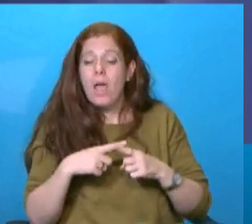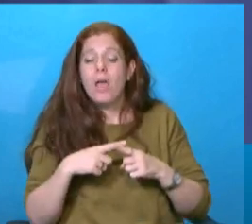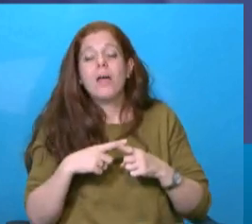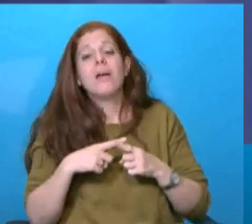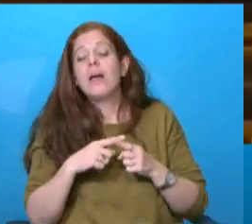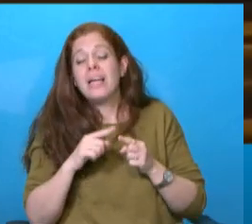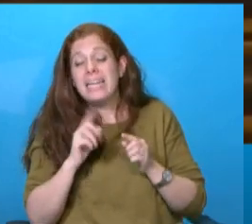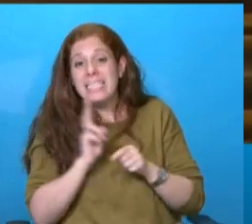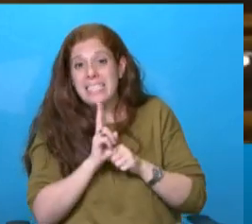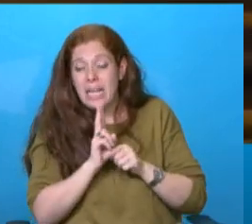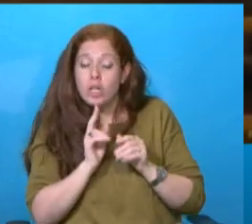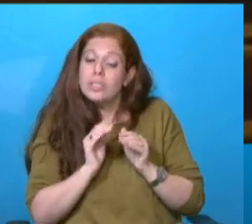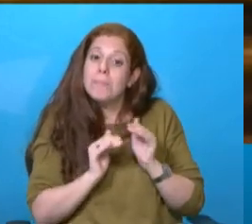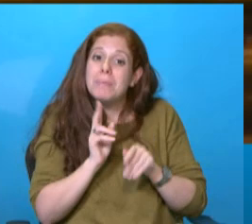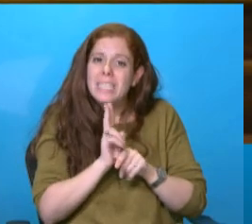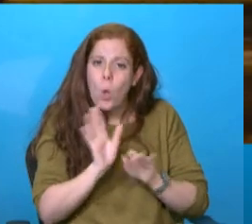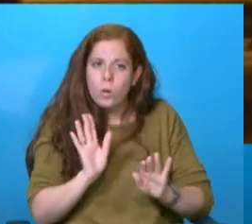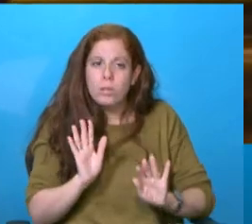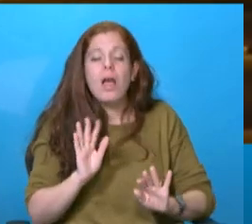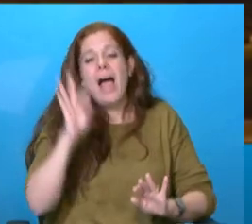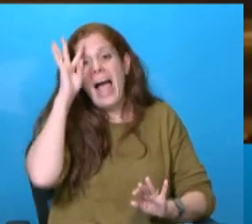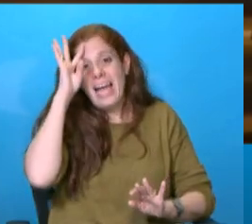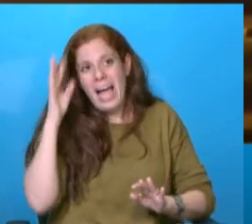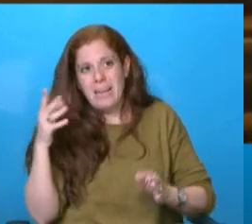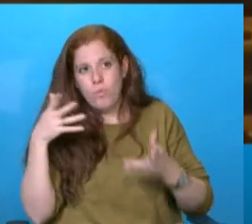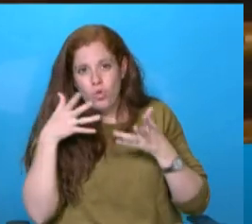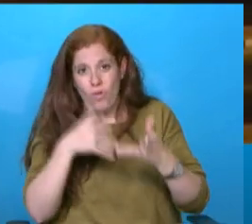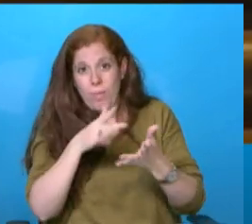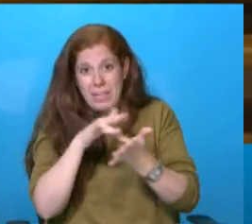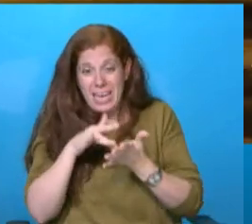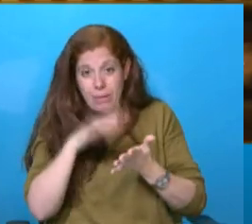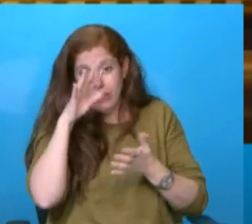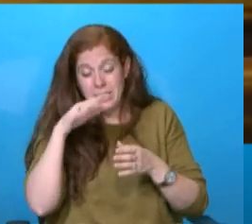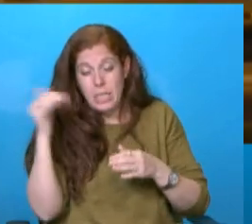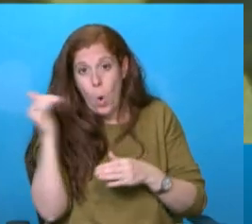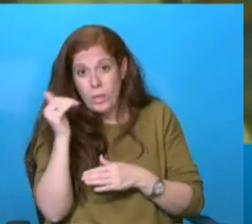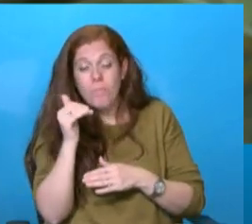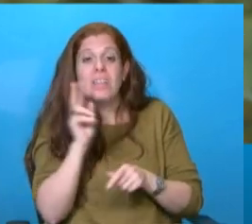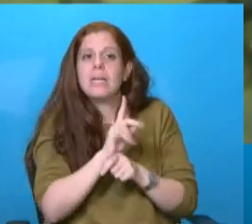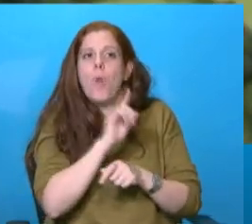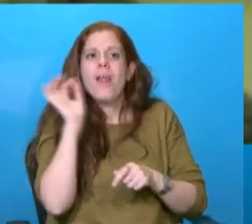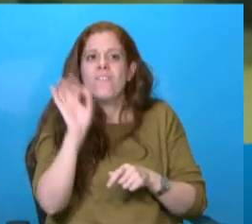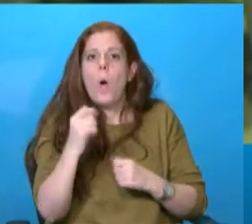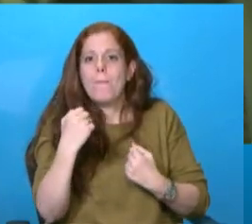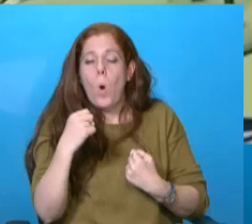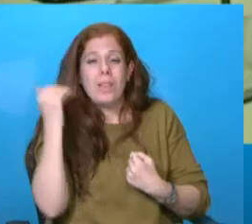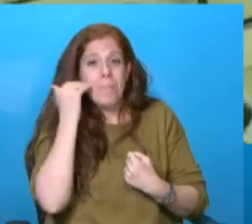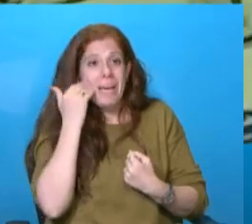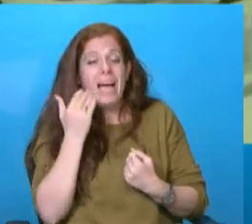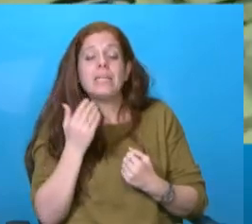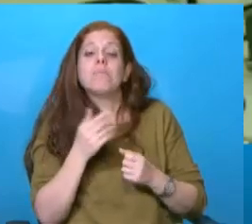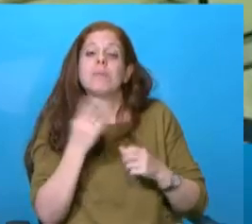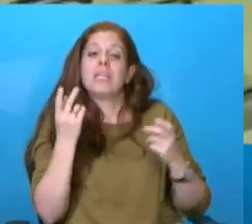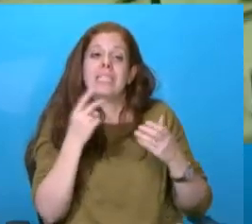הכלים האיראנים תוקפים מתקנים סעודיים אך נזהרים לא לפגוע בכוחות אמריקנים הם מפרים את הסכם הגרעין אך